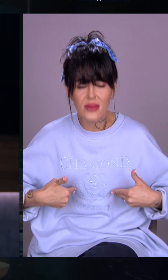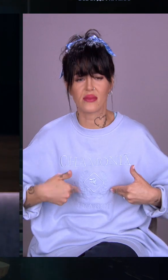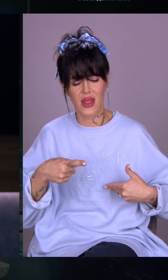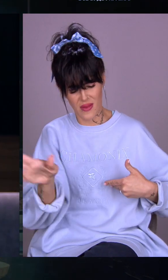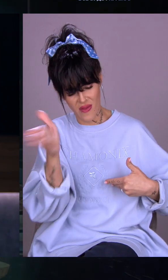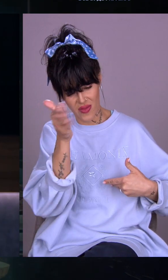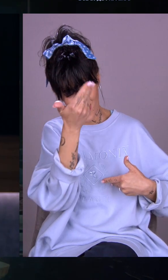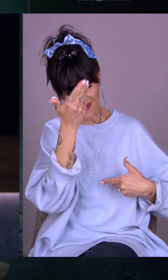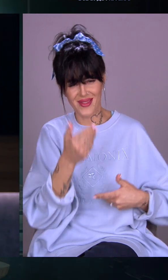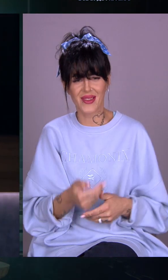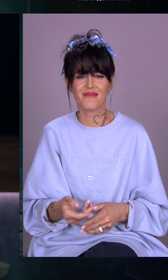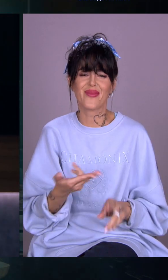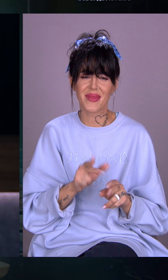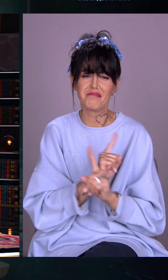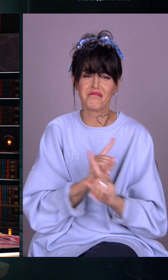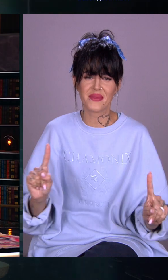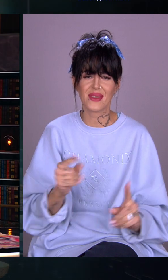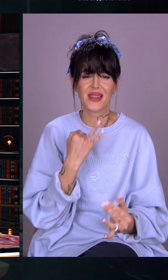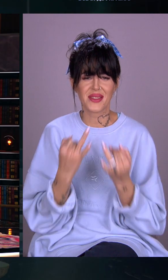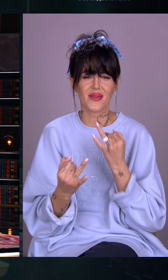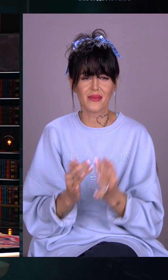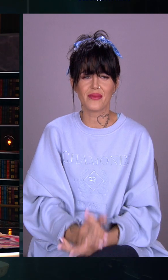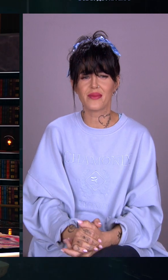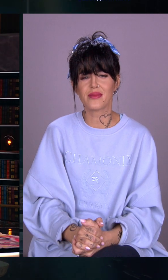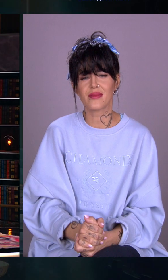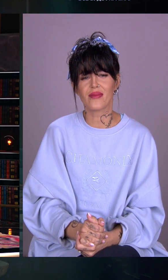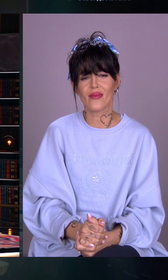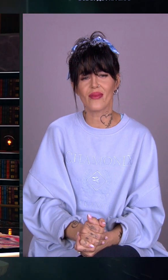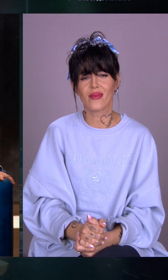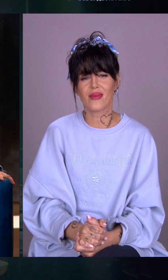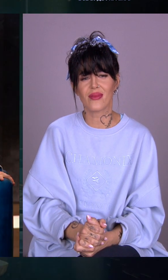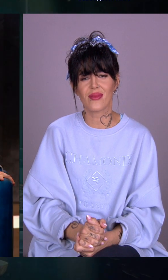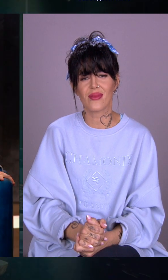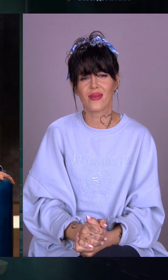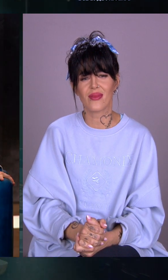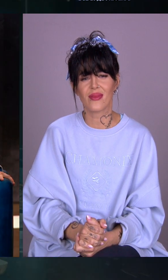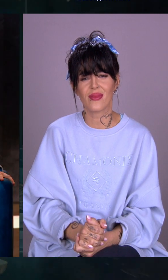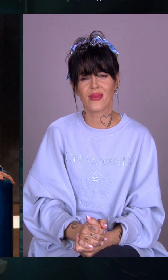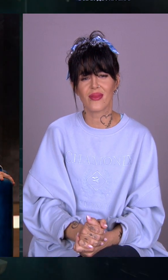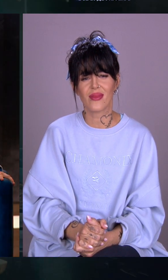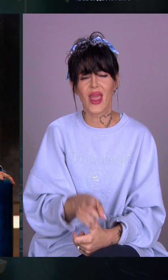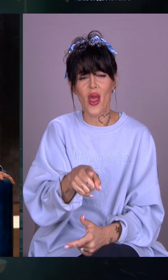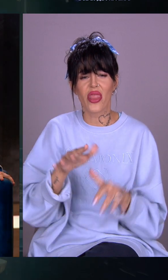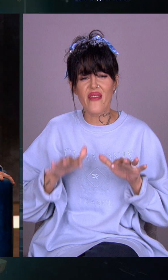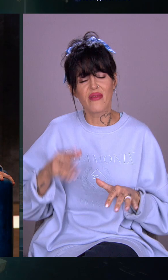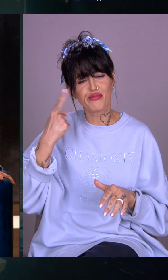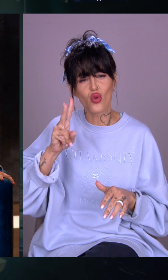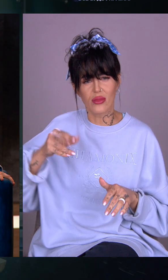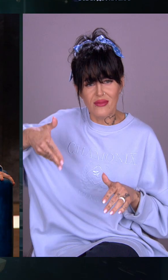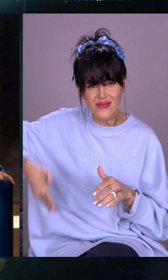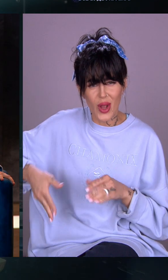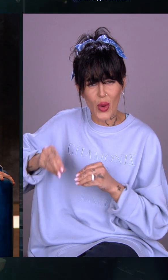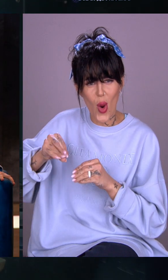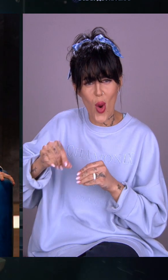ви розмовляєте дуже специфічною мовою. Зараз, Юрчик, зараз секунду. Хто любить це? Поняв, там в дивані шукати ці штуки? Крошки? Ну,